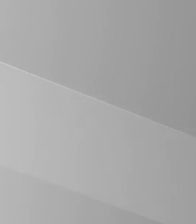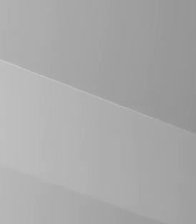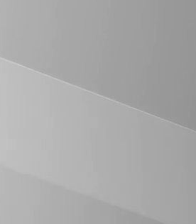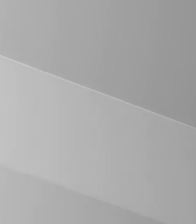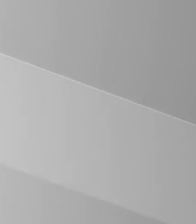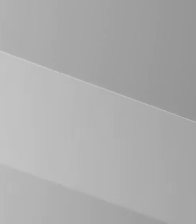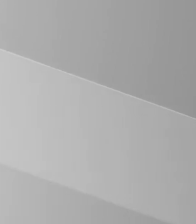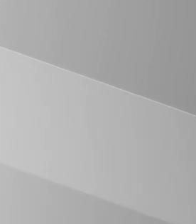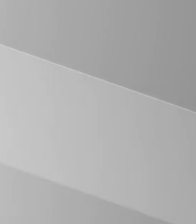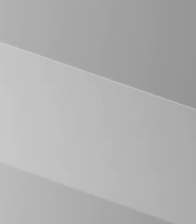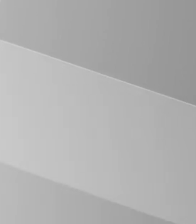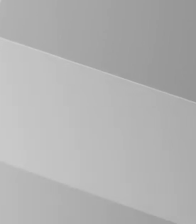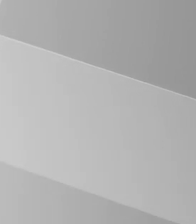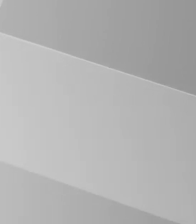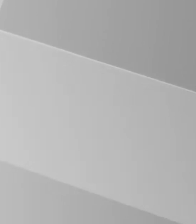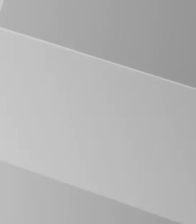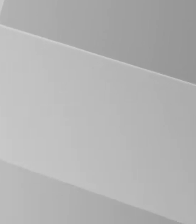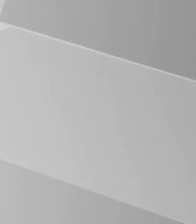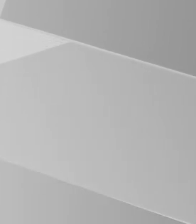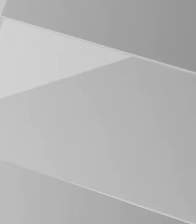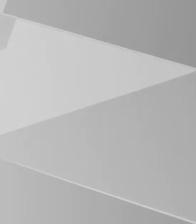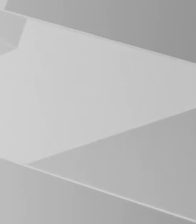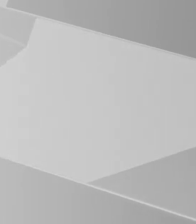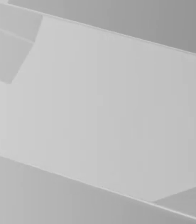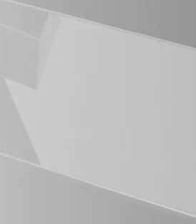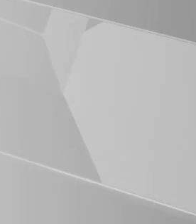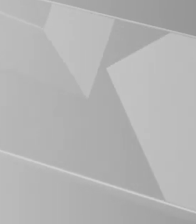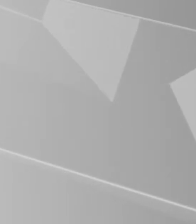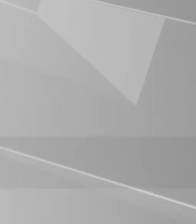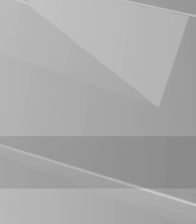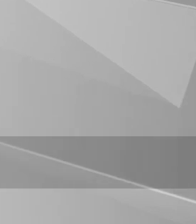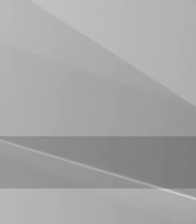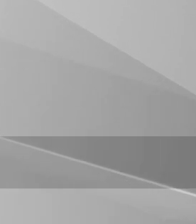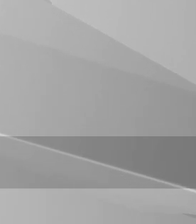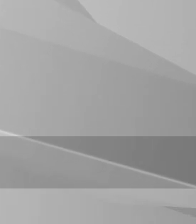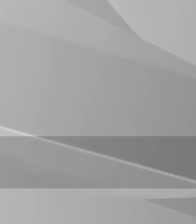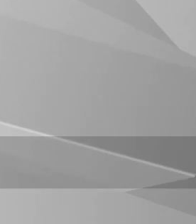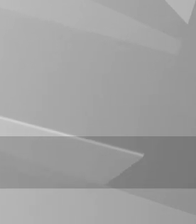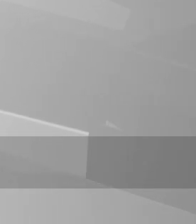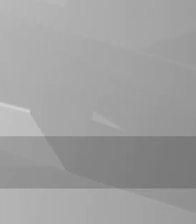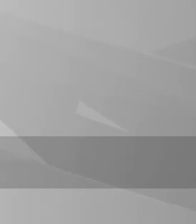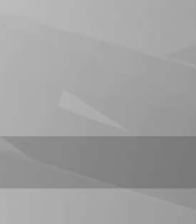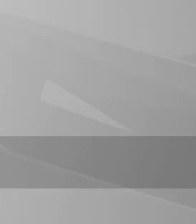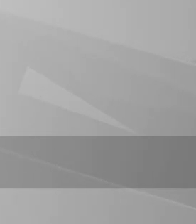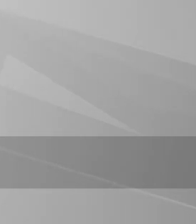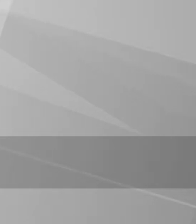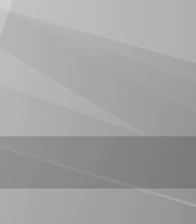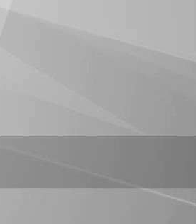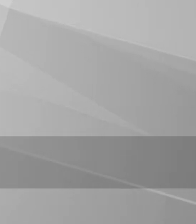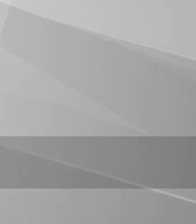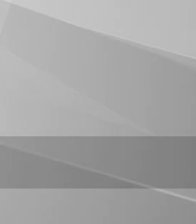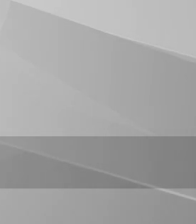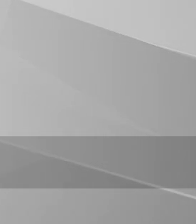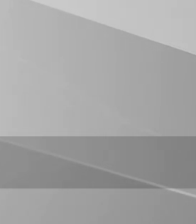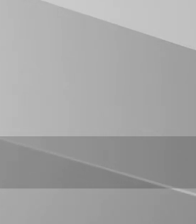айда 20 мыңдай адам жараланып, 1480 жолаушы көз жұмған. Қаза тапқандардың көбі Алматы, Түркістан, Жамбыл, Ақтөбе,